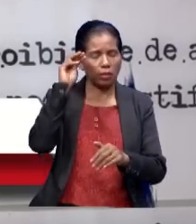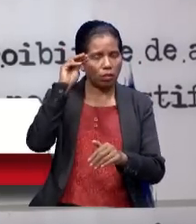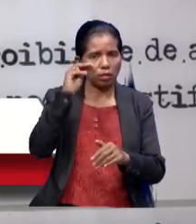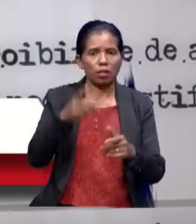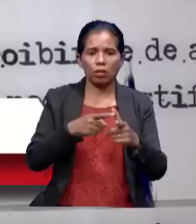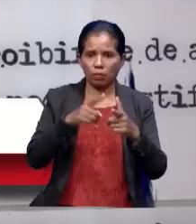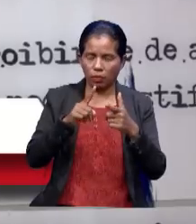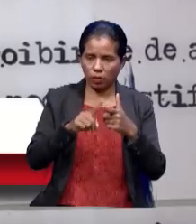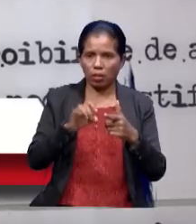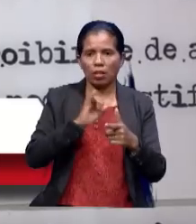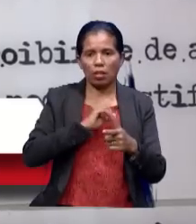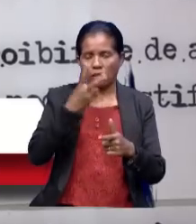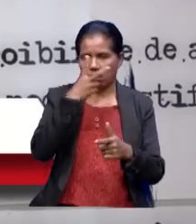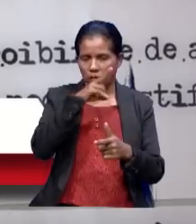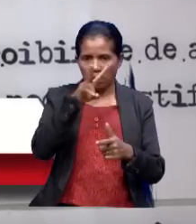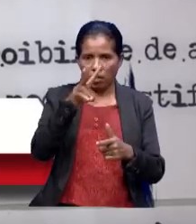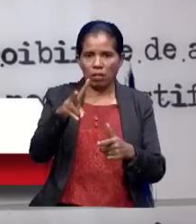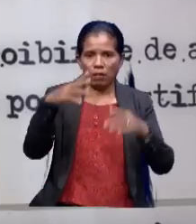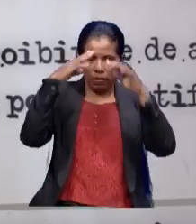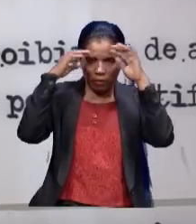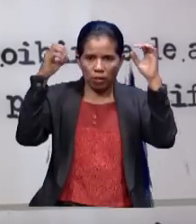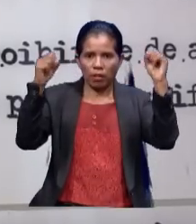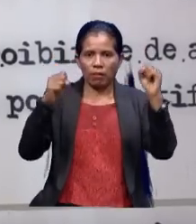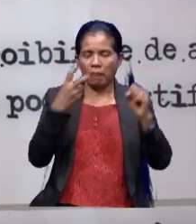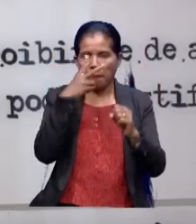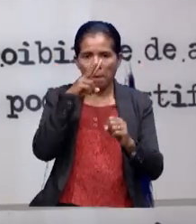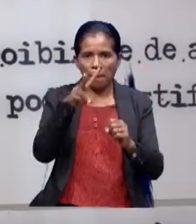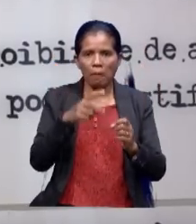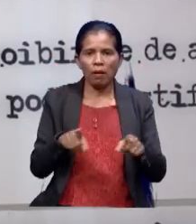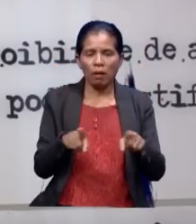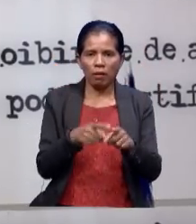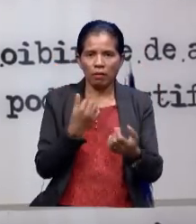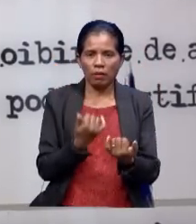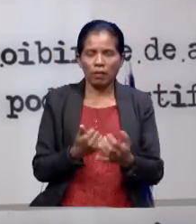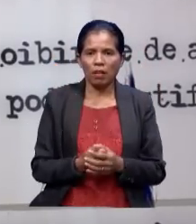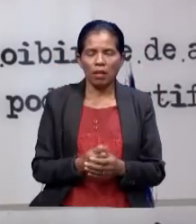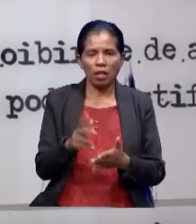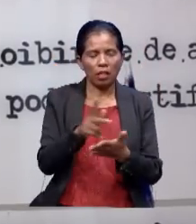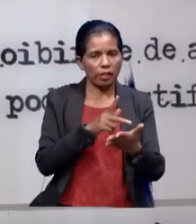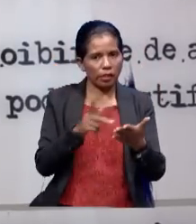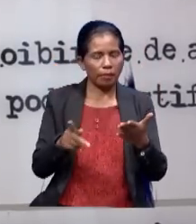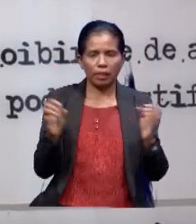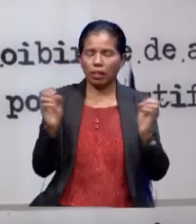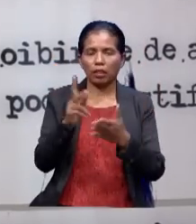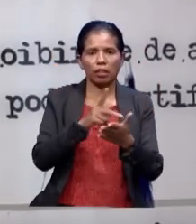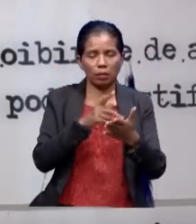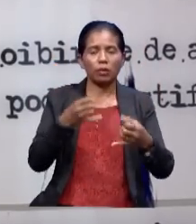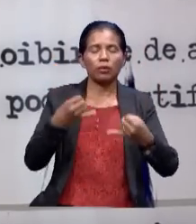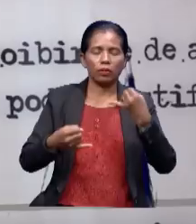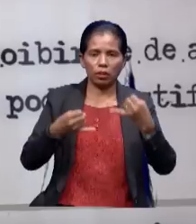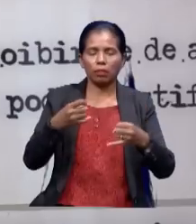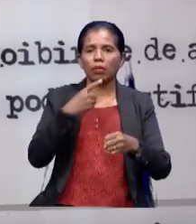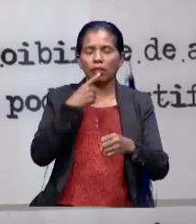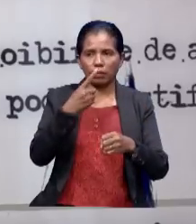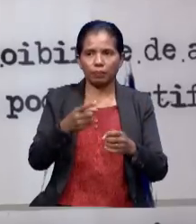maso liga ba presidente a re situação siranza nebe depois crime gala crime justiça maxi hatete ne malone crime então dian